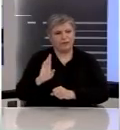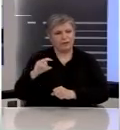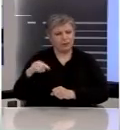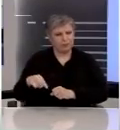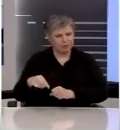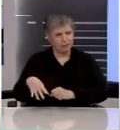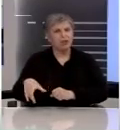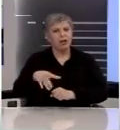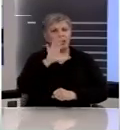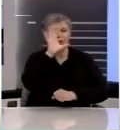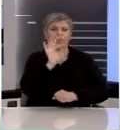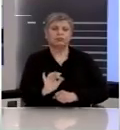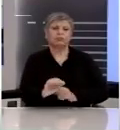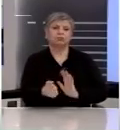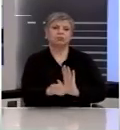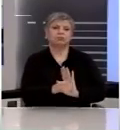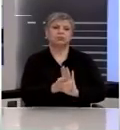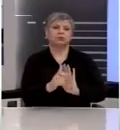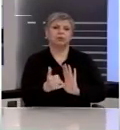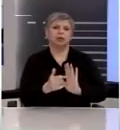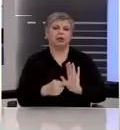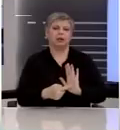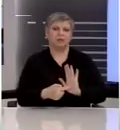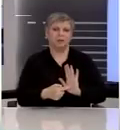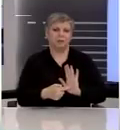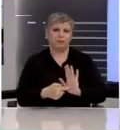Και στις 17 Νοεμβρίου του 2016,